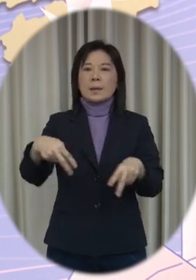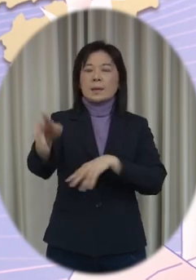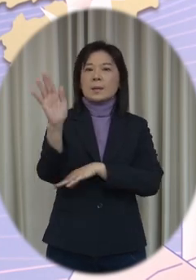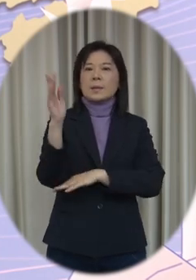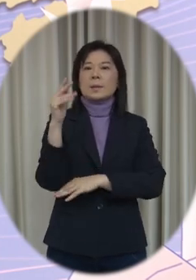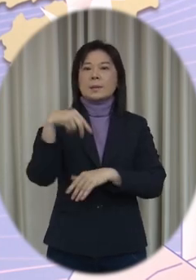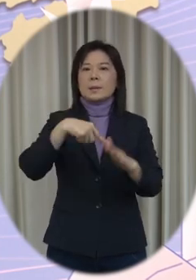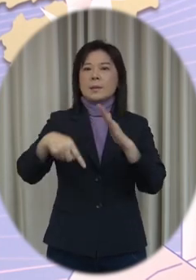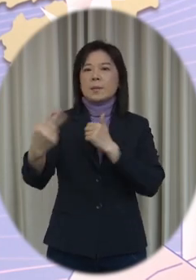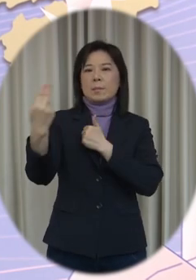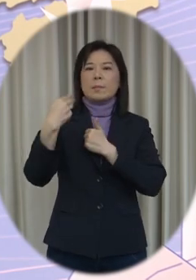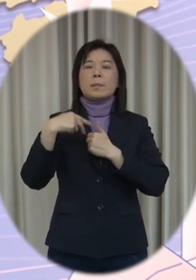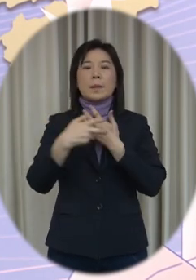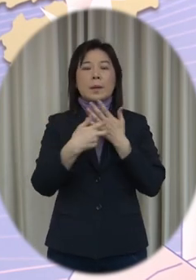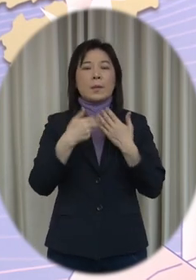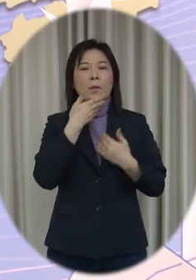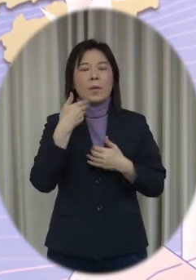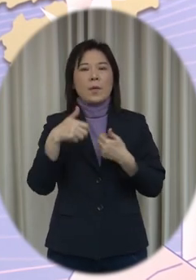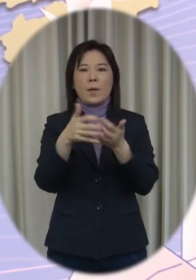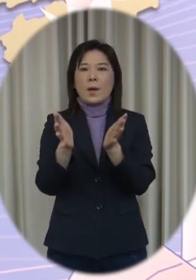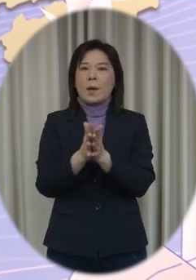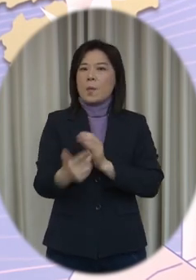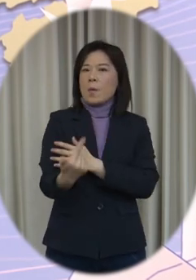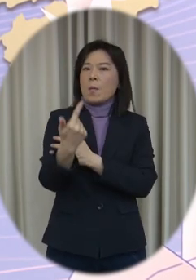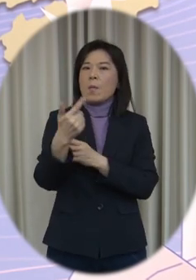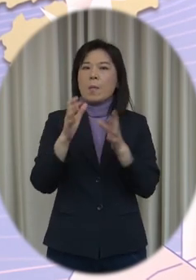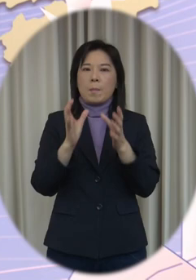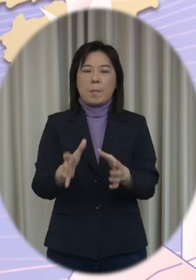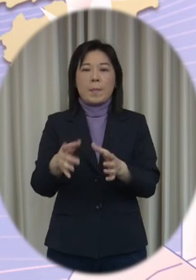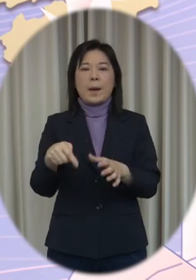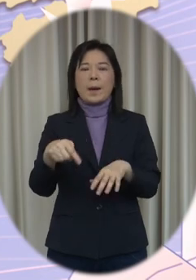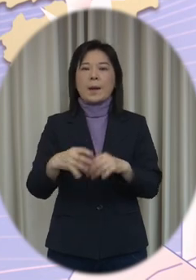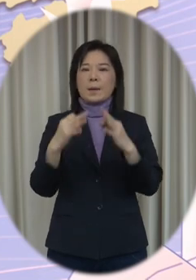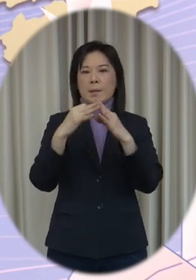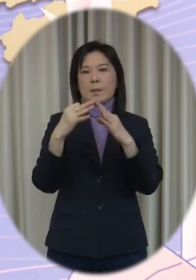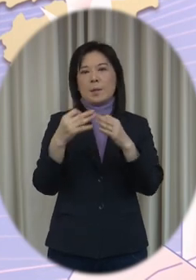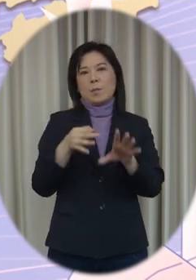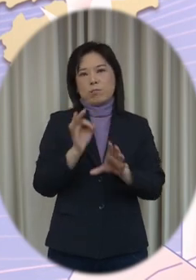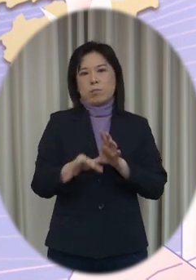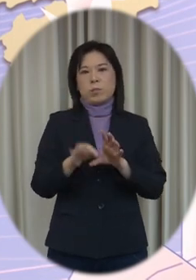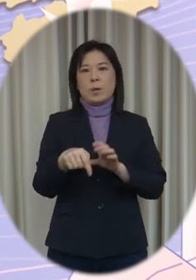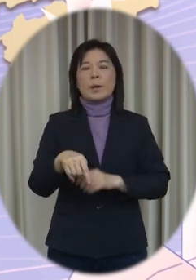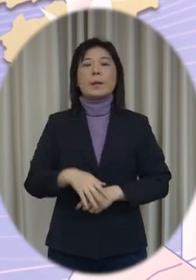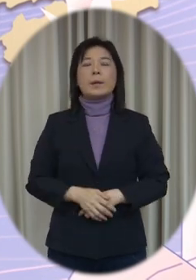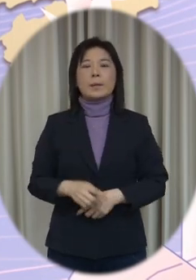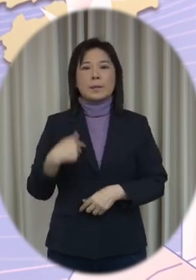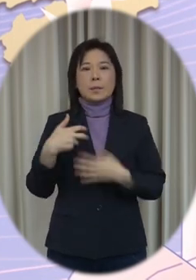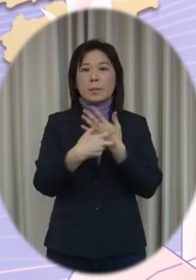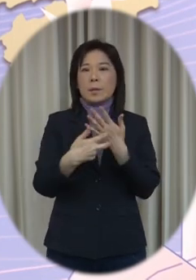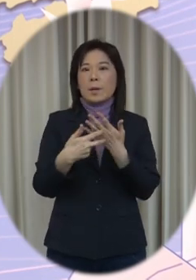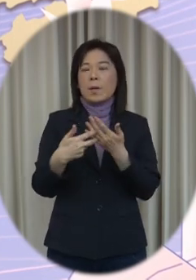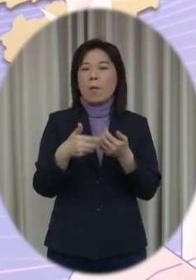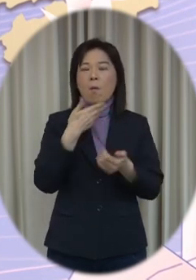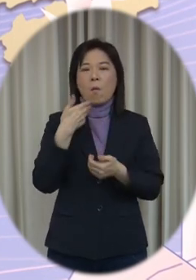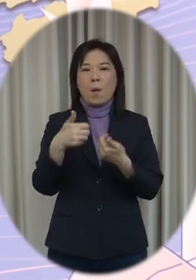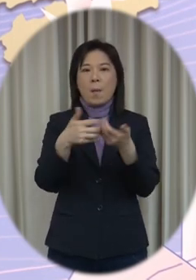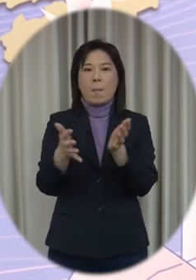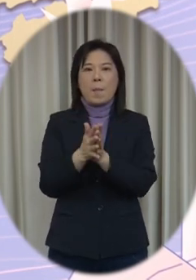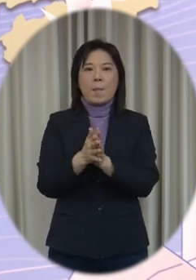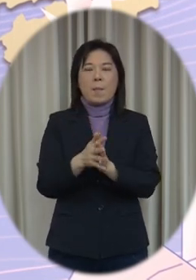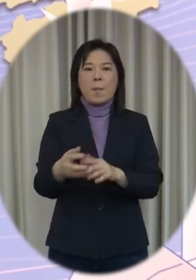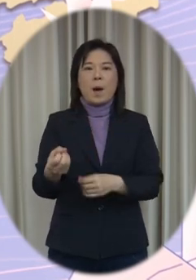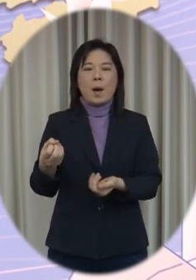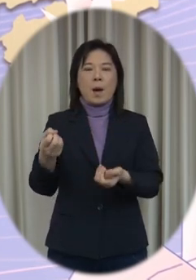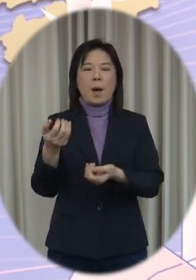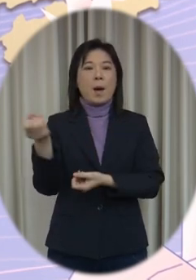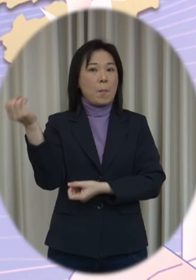责成我们卫福部要赶快来成立这样一个募款的一个账户，所以我们卫福部接到这样的一个任务之后，